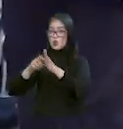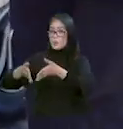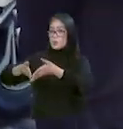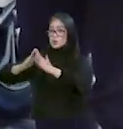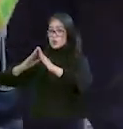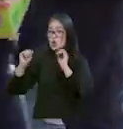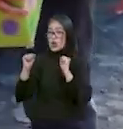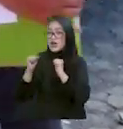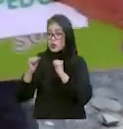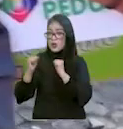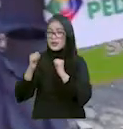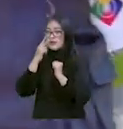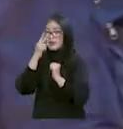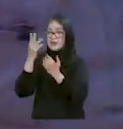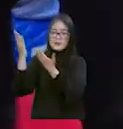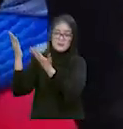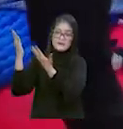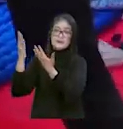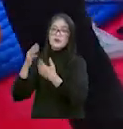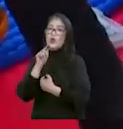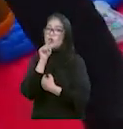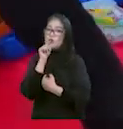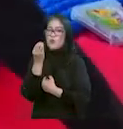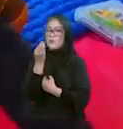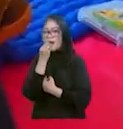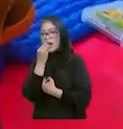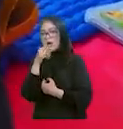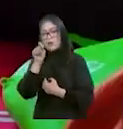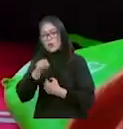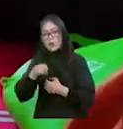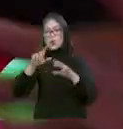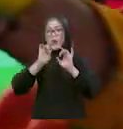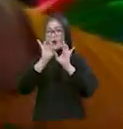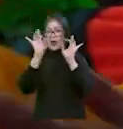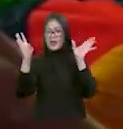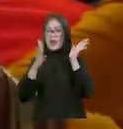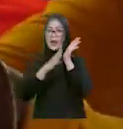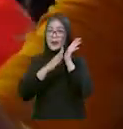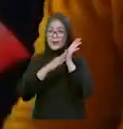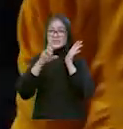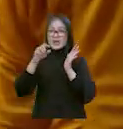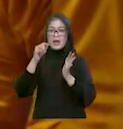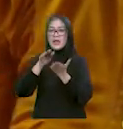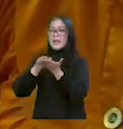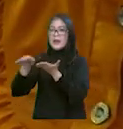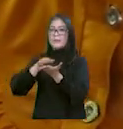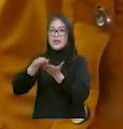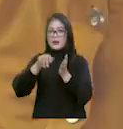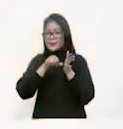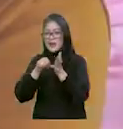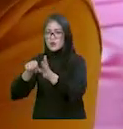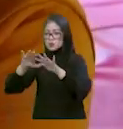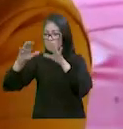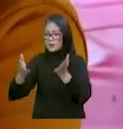Lumajang untuk memenuhi kebutuhan para pengungsi MNC peduli turun langsung menyerahkan bantuan berupa sembako dan makanan siap saji